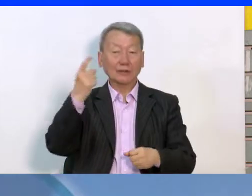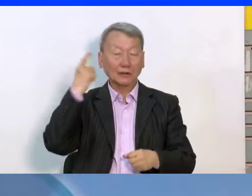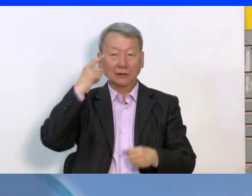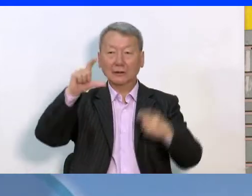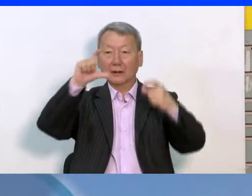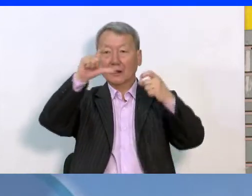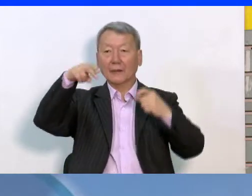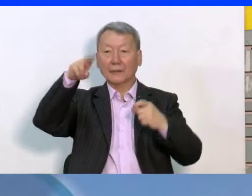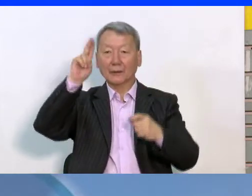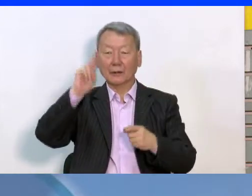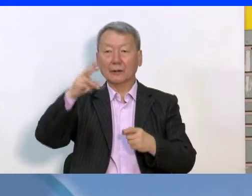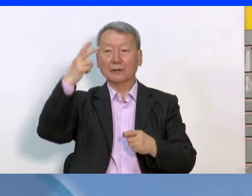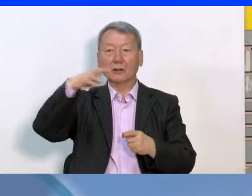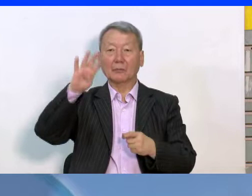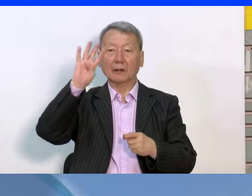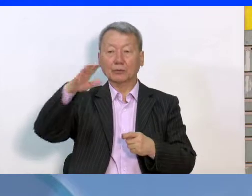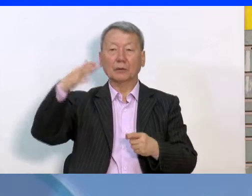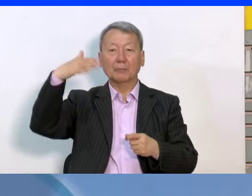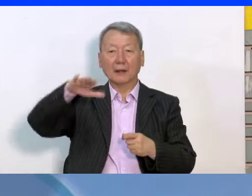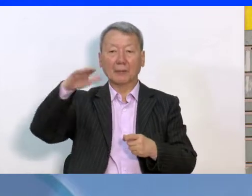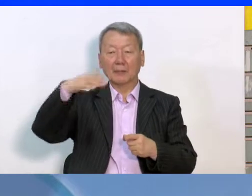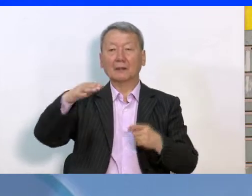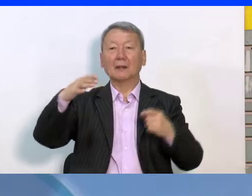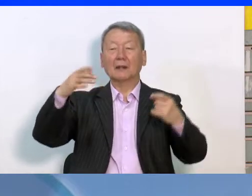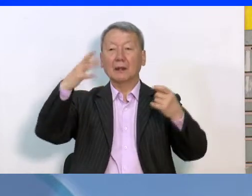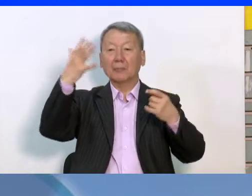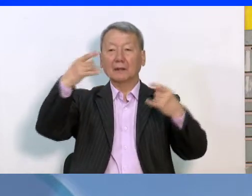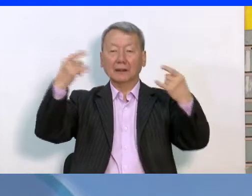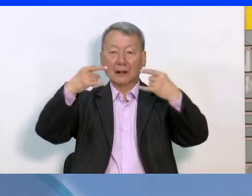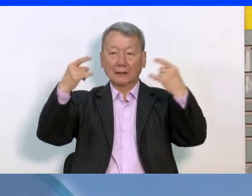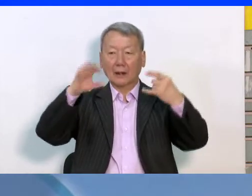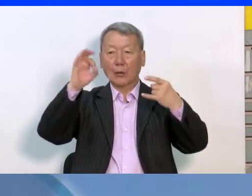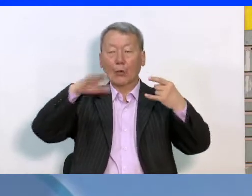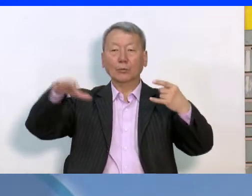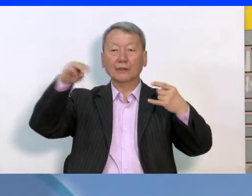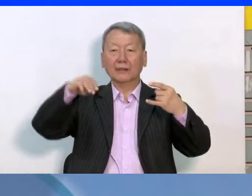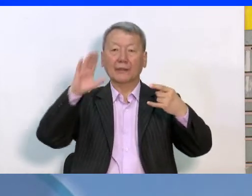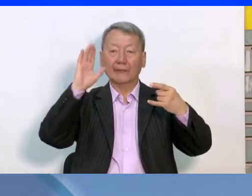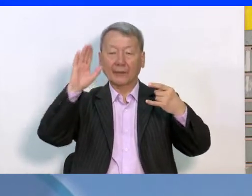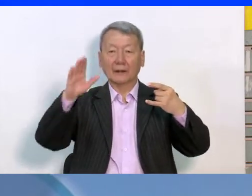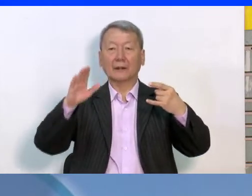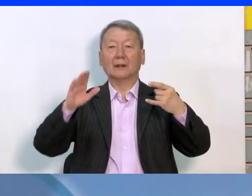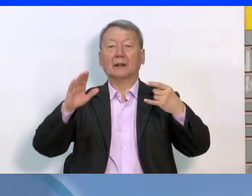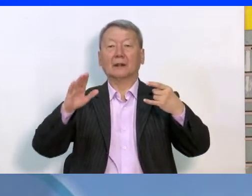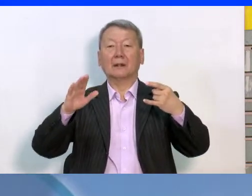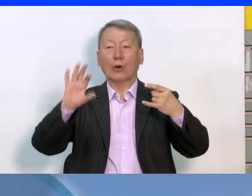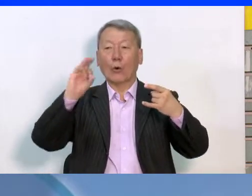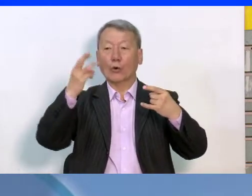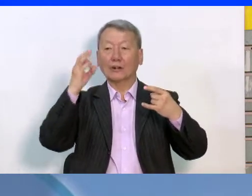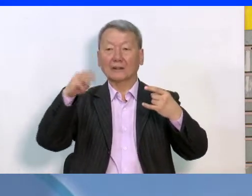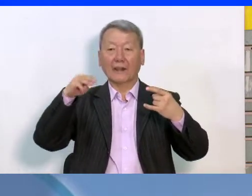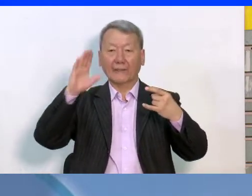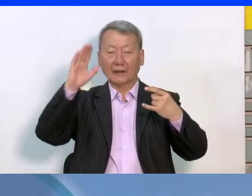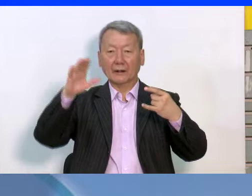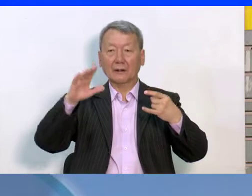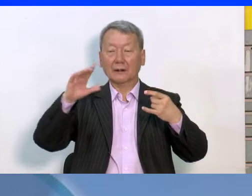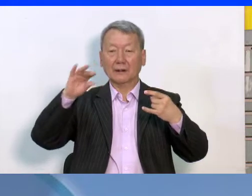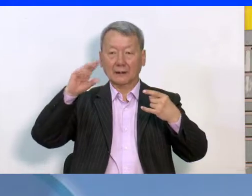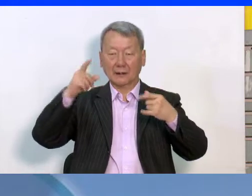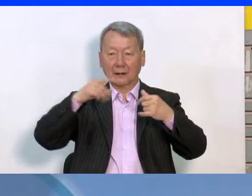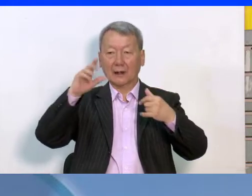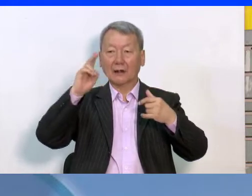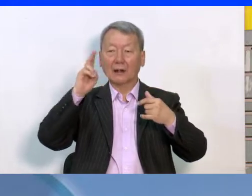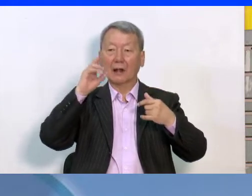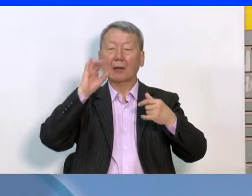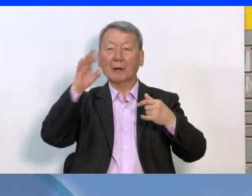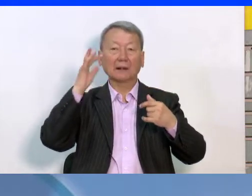1-чи канал, Алатоо 24, Пирамида 5-чи канал, облустук медиа борборлордо Ош ТВ, Ынтымак ТВ, Кабар